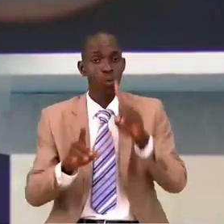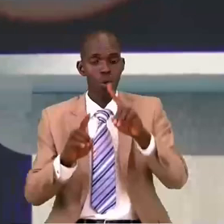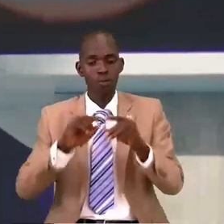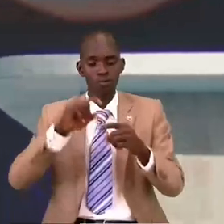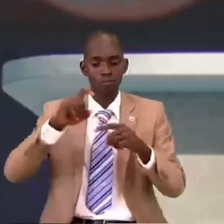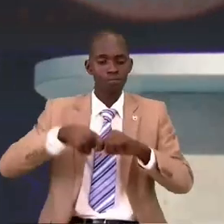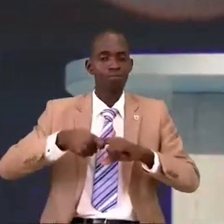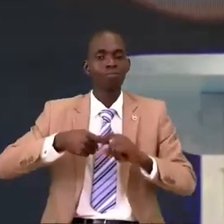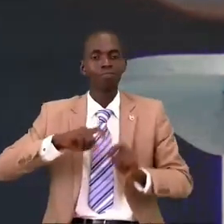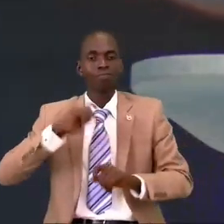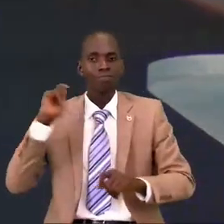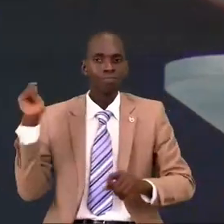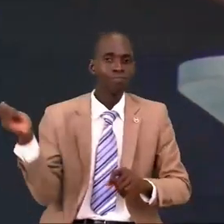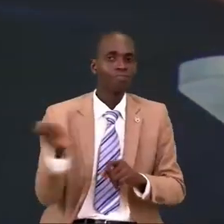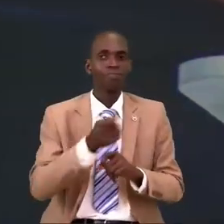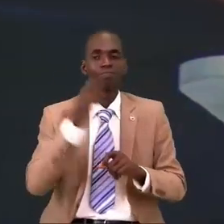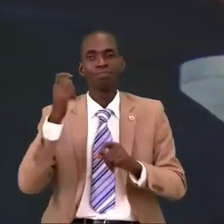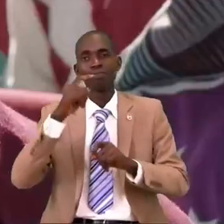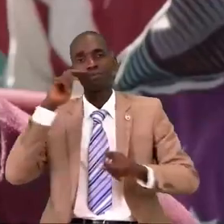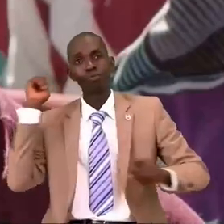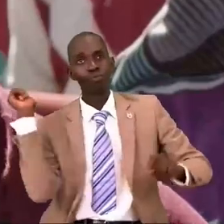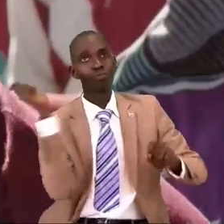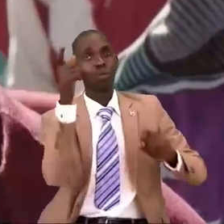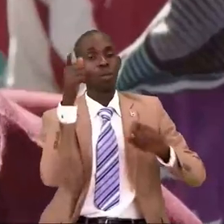s'est enfoncé dans son front. Il a fait